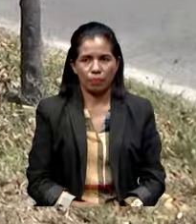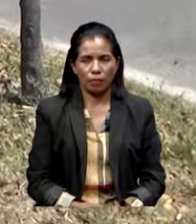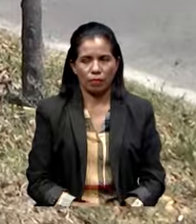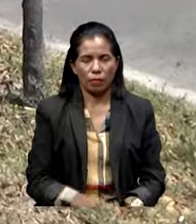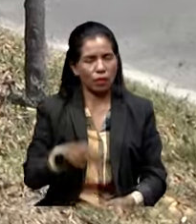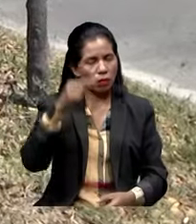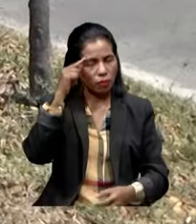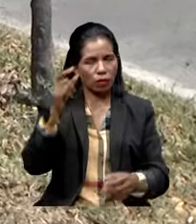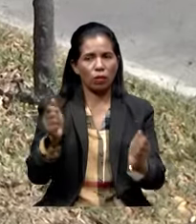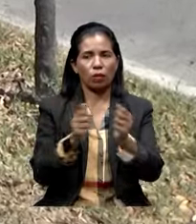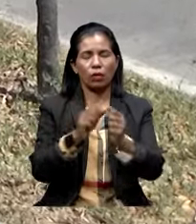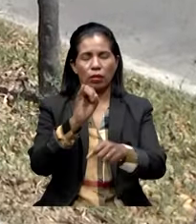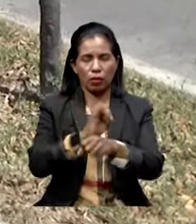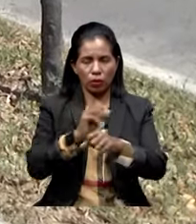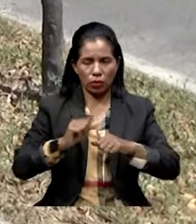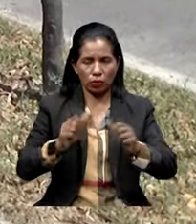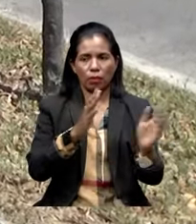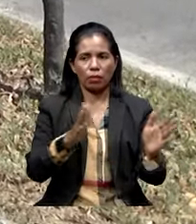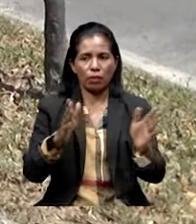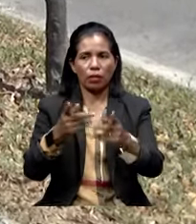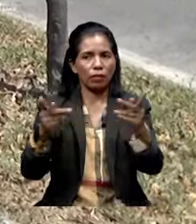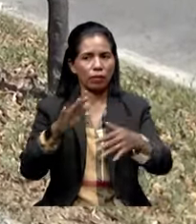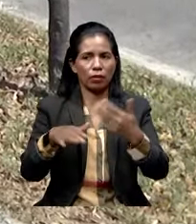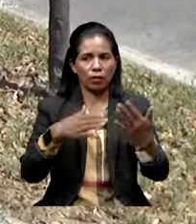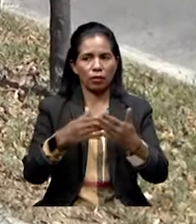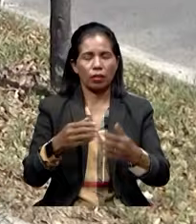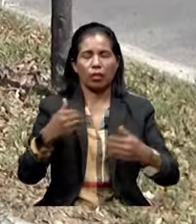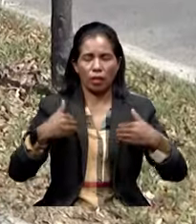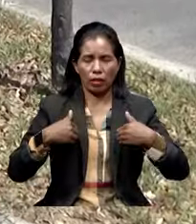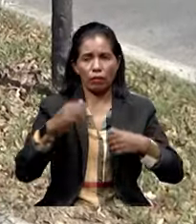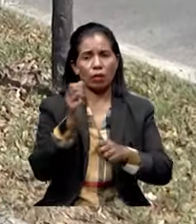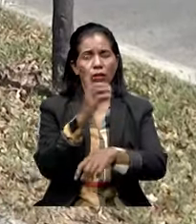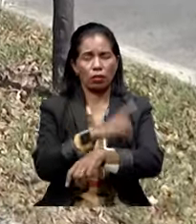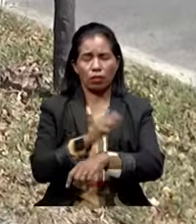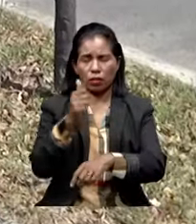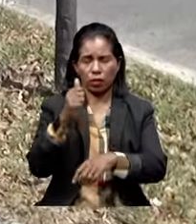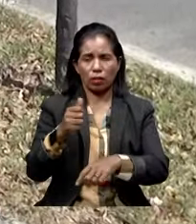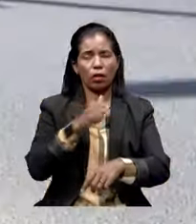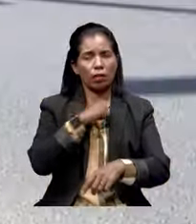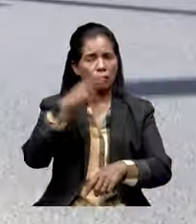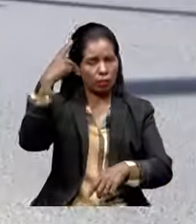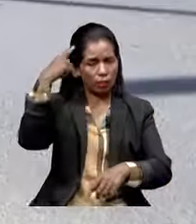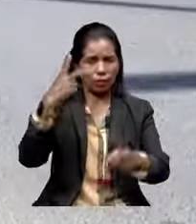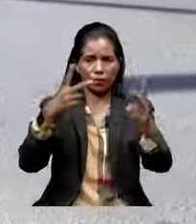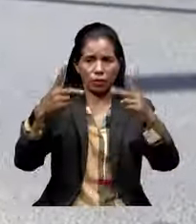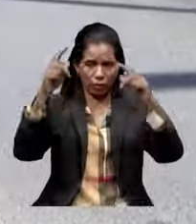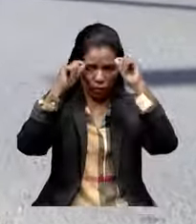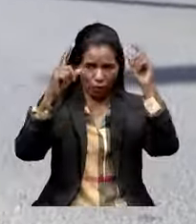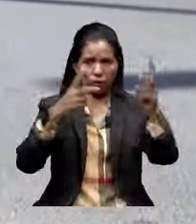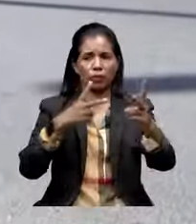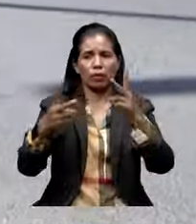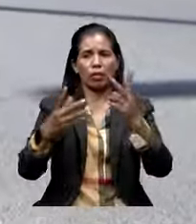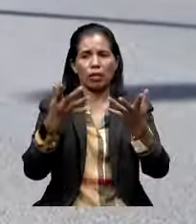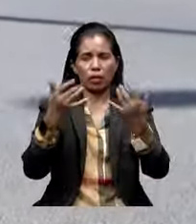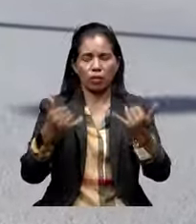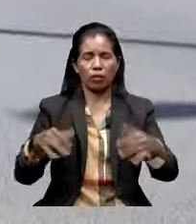Governo no igreja continua a preparação e a área roto, também ela lorong sanulutan, Santo Padre se visita Timor-Leste. Relaciona a visita ne, dada